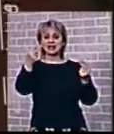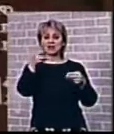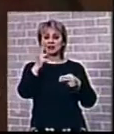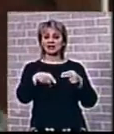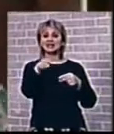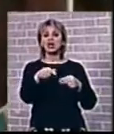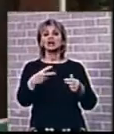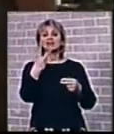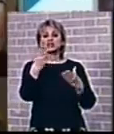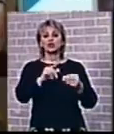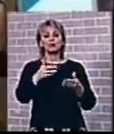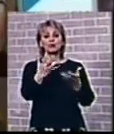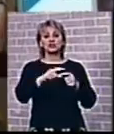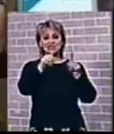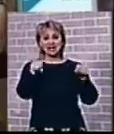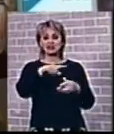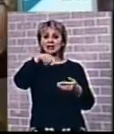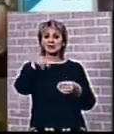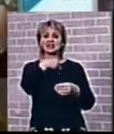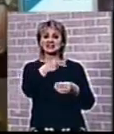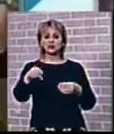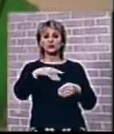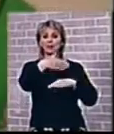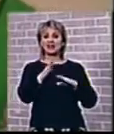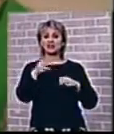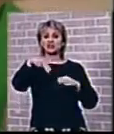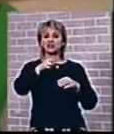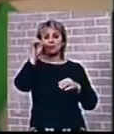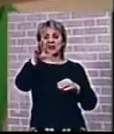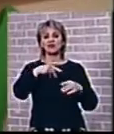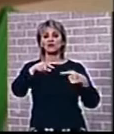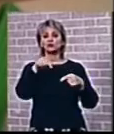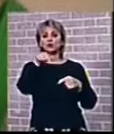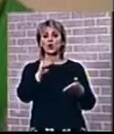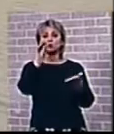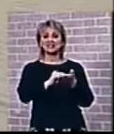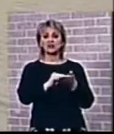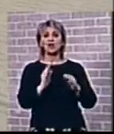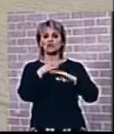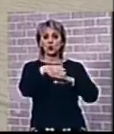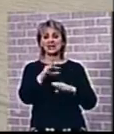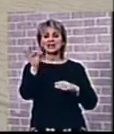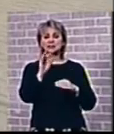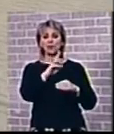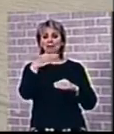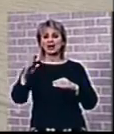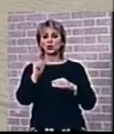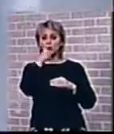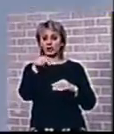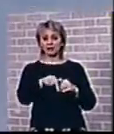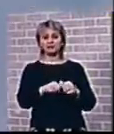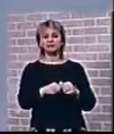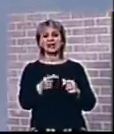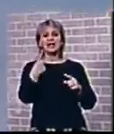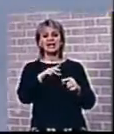есть 2 дня на то, чтобы получить стартовые номера. Их раздают в павильоне чемпионата мира по футболу, установленном у входа в Ростовский парк Горького.